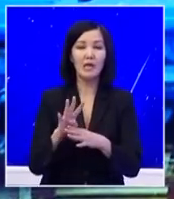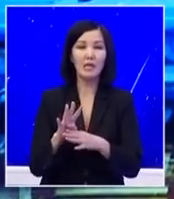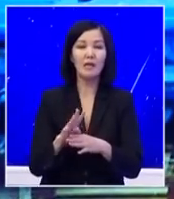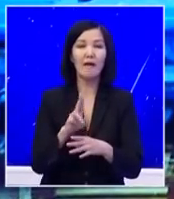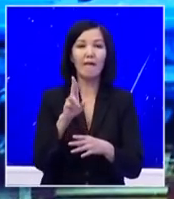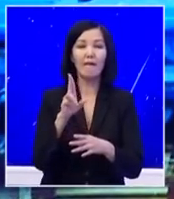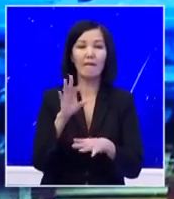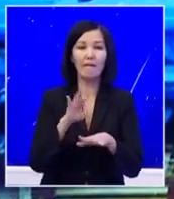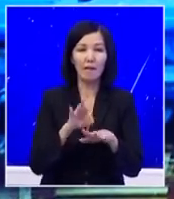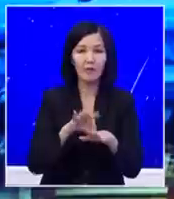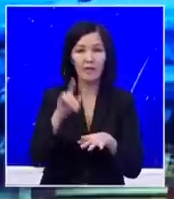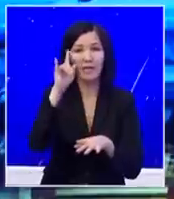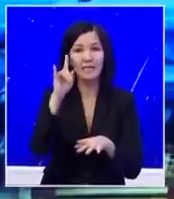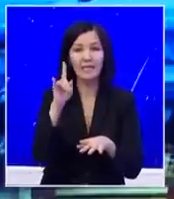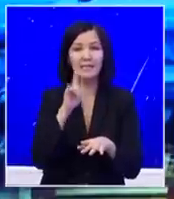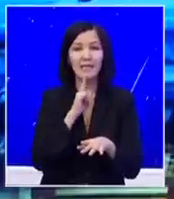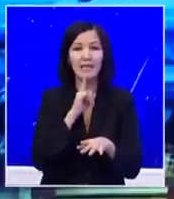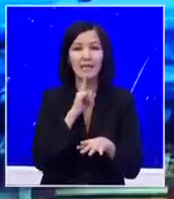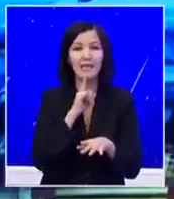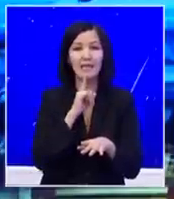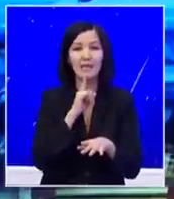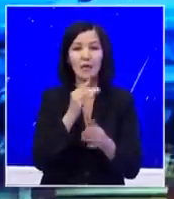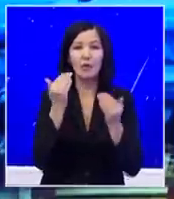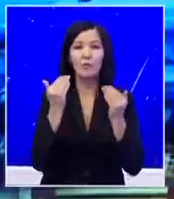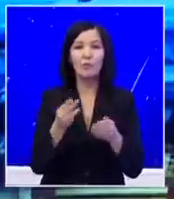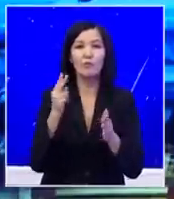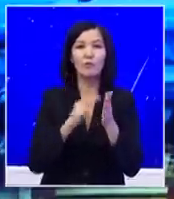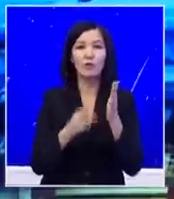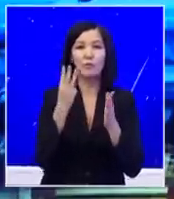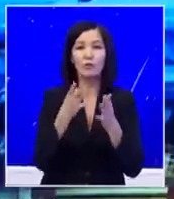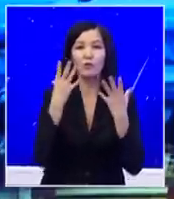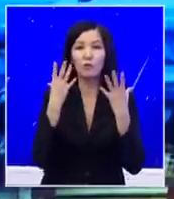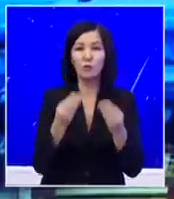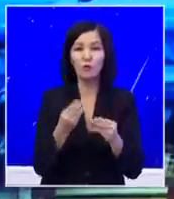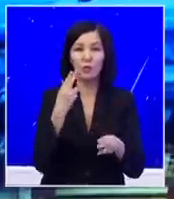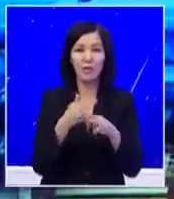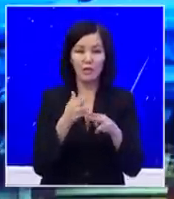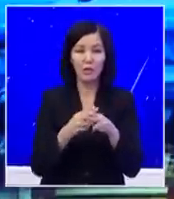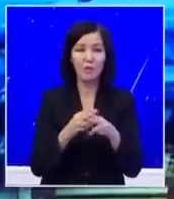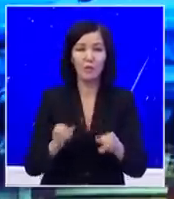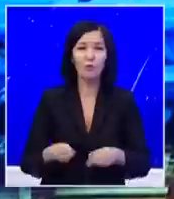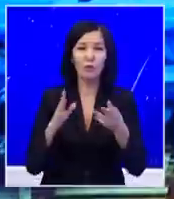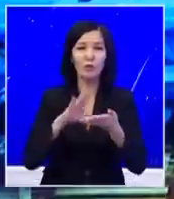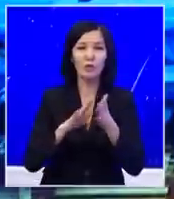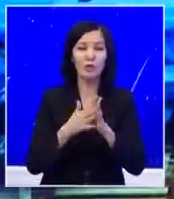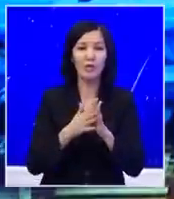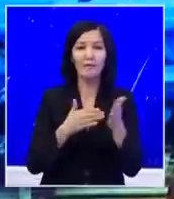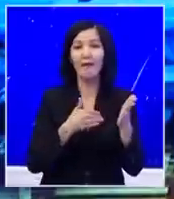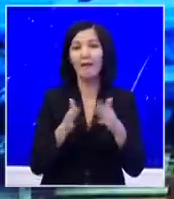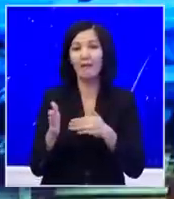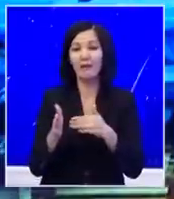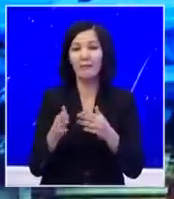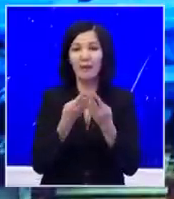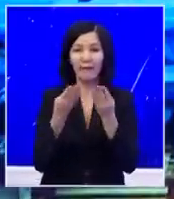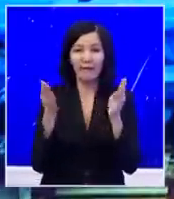Коронавирус атты індет қазақстандықтар тірлігін тұсағалы бүгін тура 73 күн. Елде төтенше жағдай алынғанымен карантин